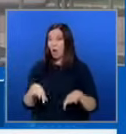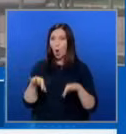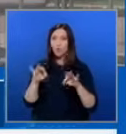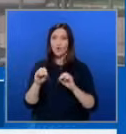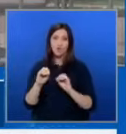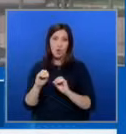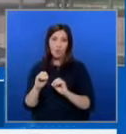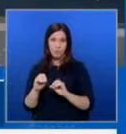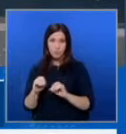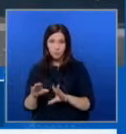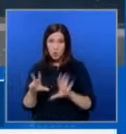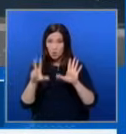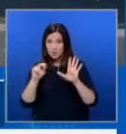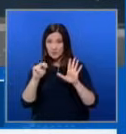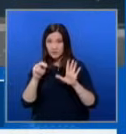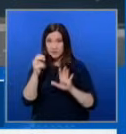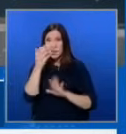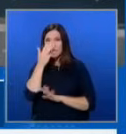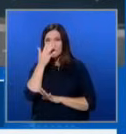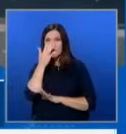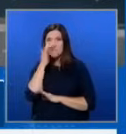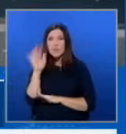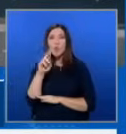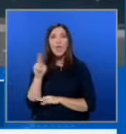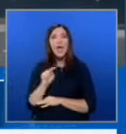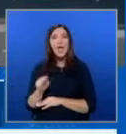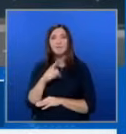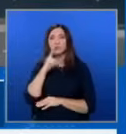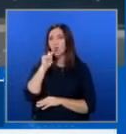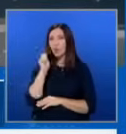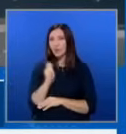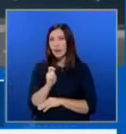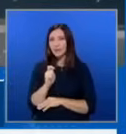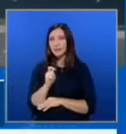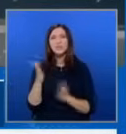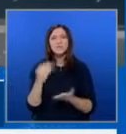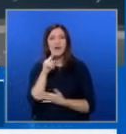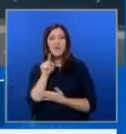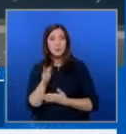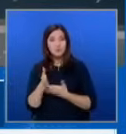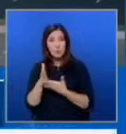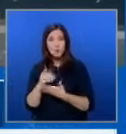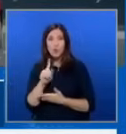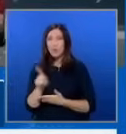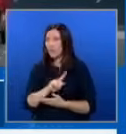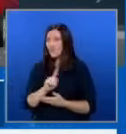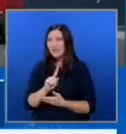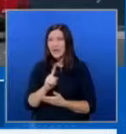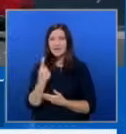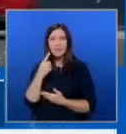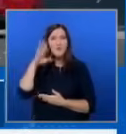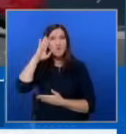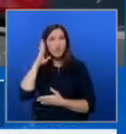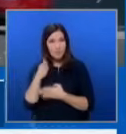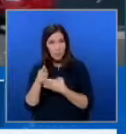да отпусне 80 милиона евро за Украина. Става въпрос за помощ, която не се изразява само във